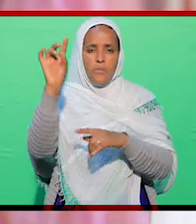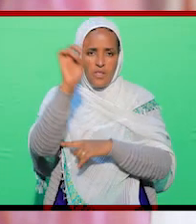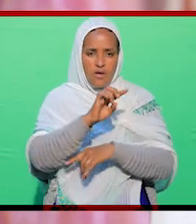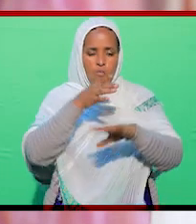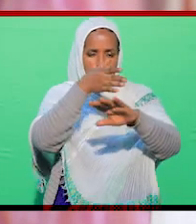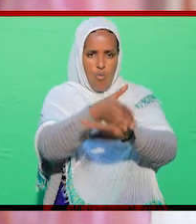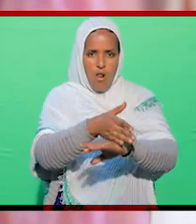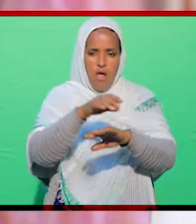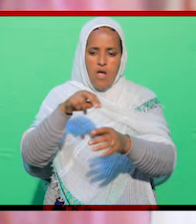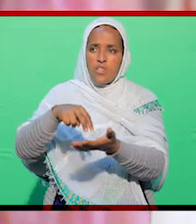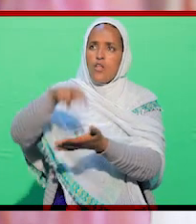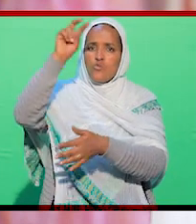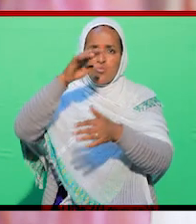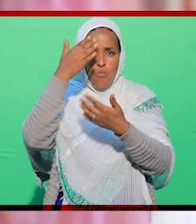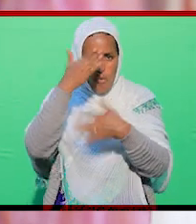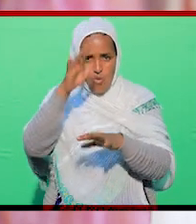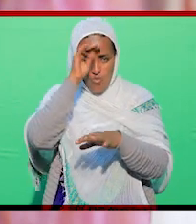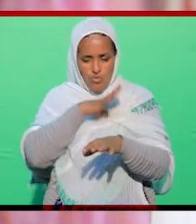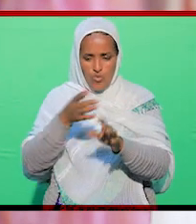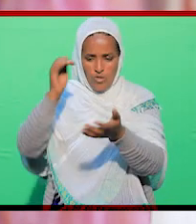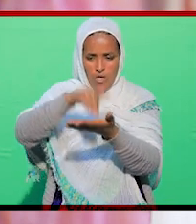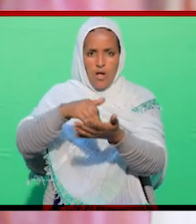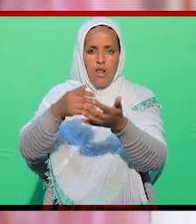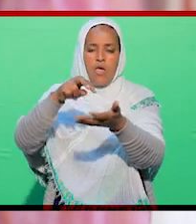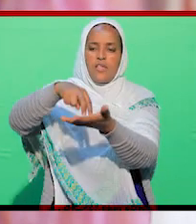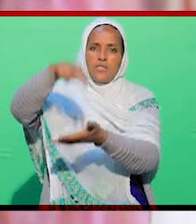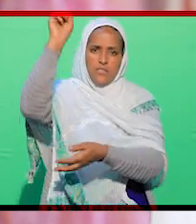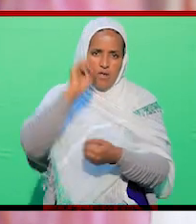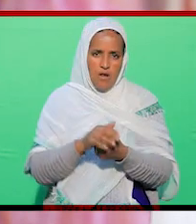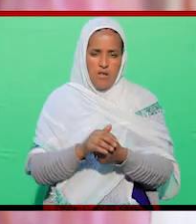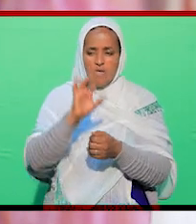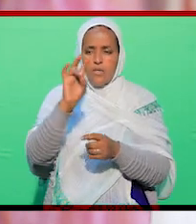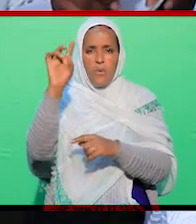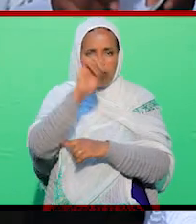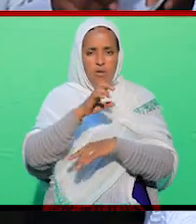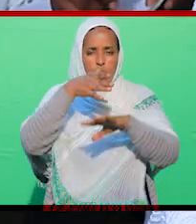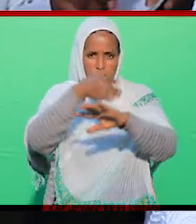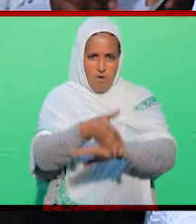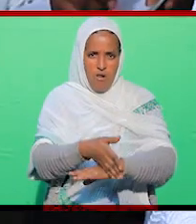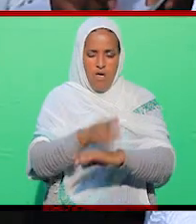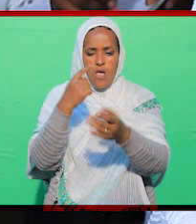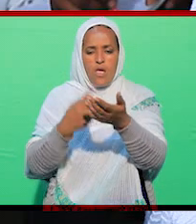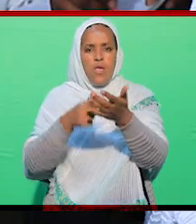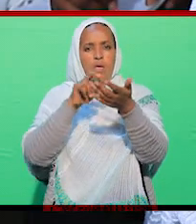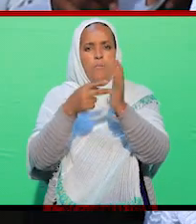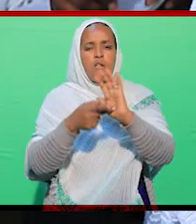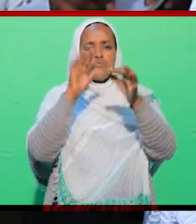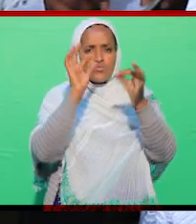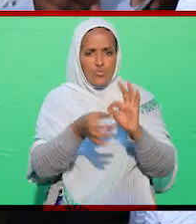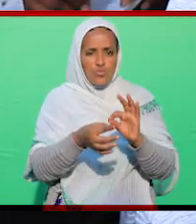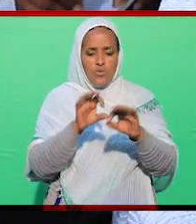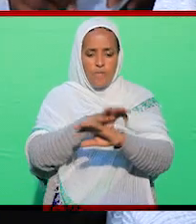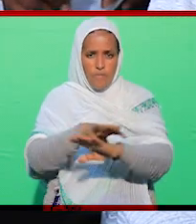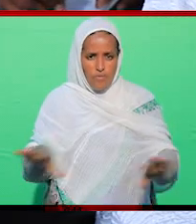ስለዚህ ሲናገር እንዲህ ይላል፣ ከሰባት ቀን በኋላም ተነስቶ የማያውቅ ሰው ይነሳል። ከሰባት ቀን